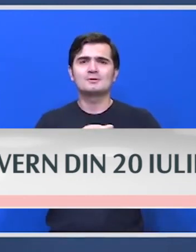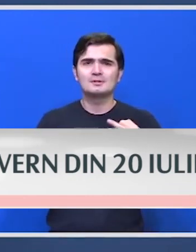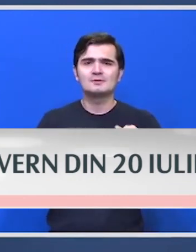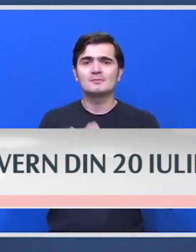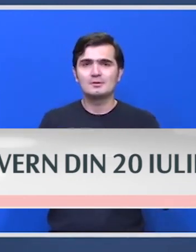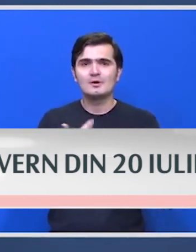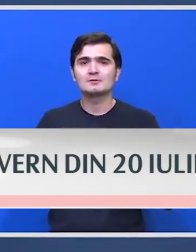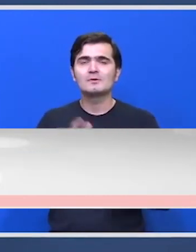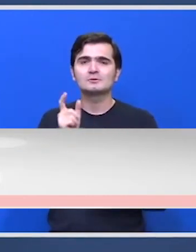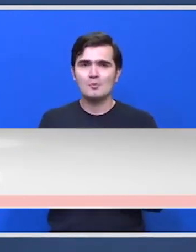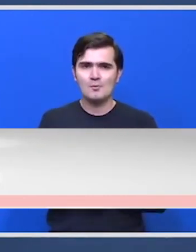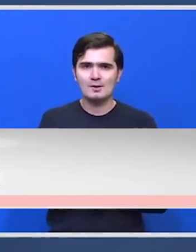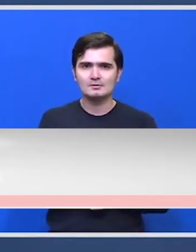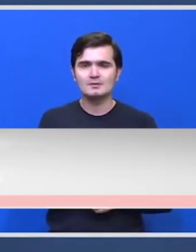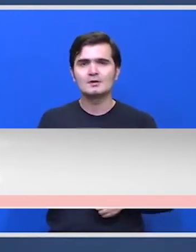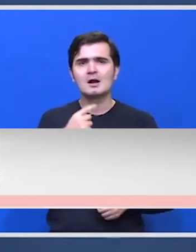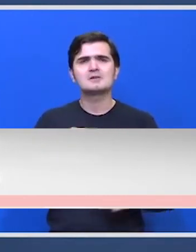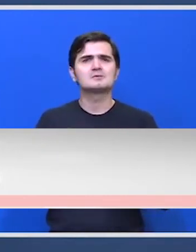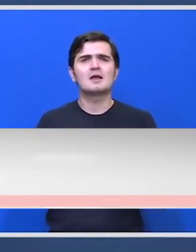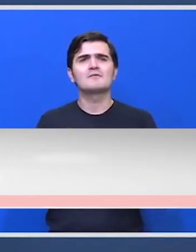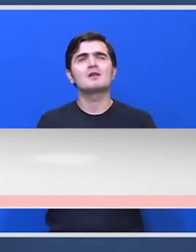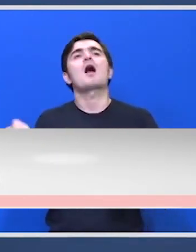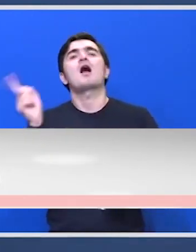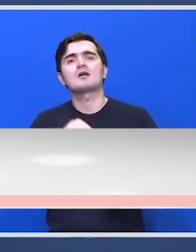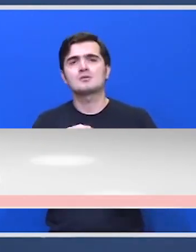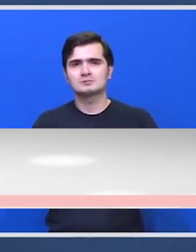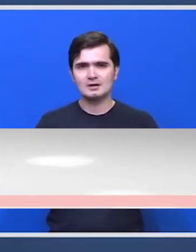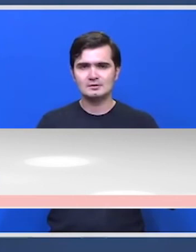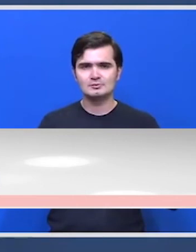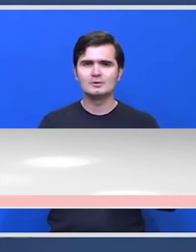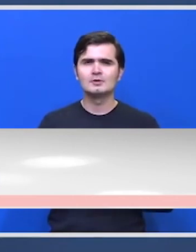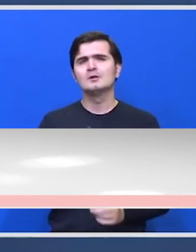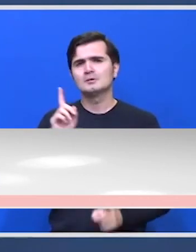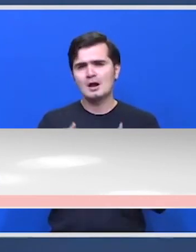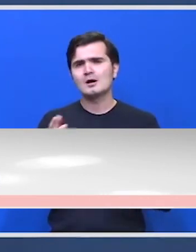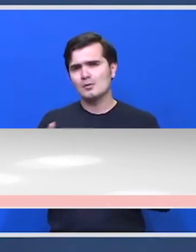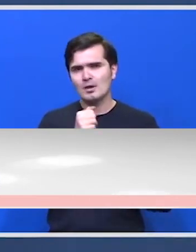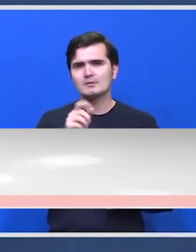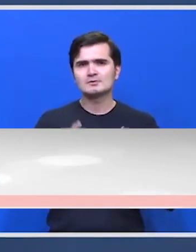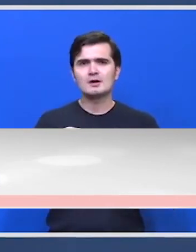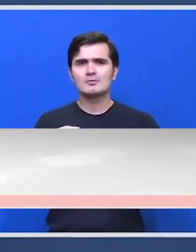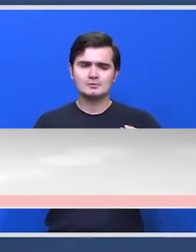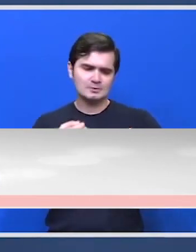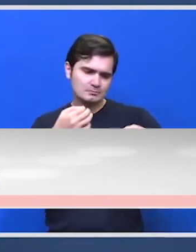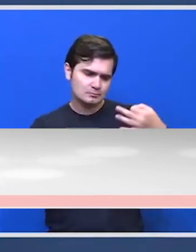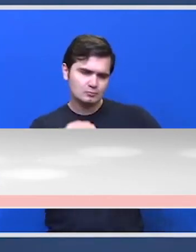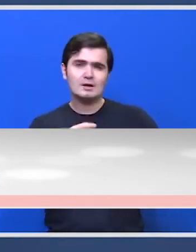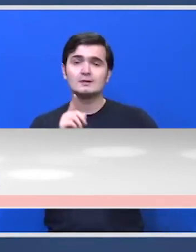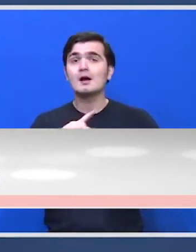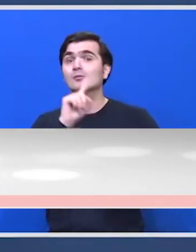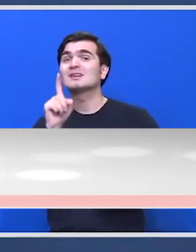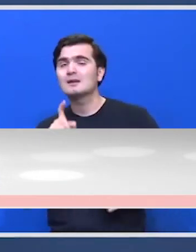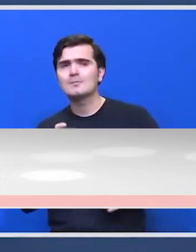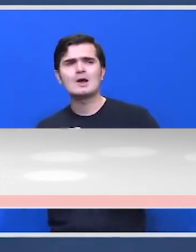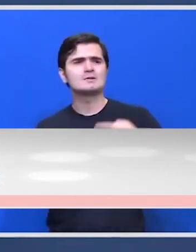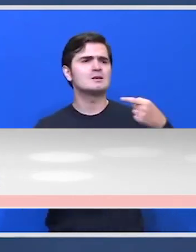combat. Ideea asta că este încă o strategie. Dacă o veți lua și o veți studia, dacă veți întreba în sistemul de